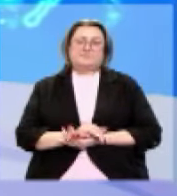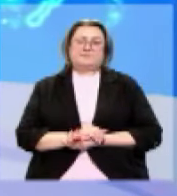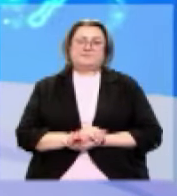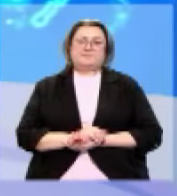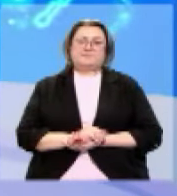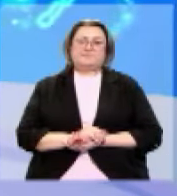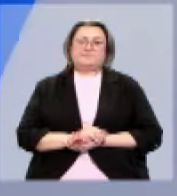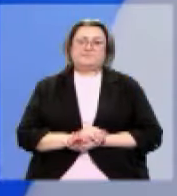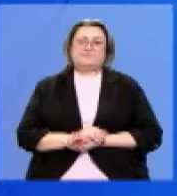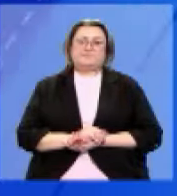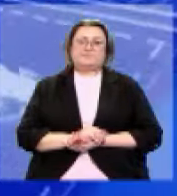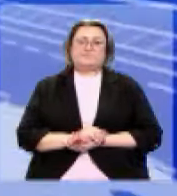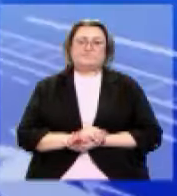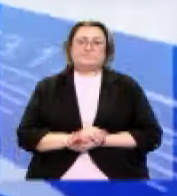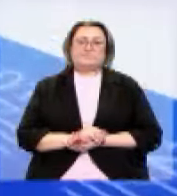зер